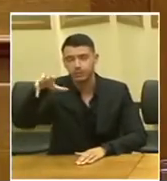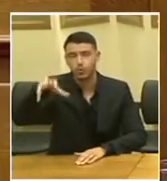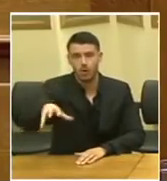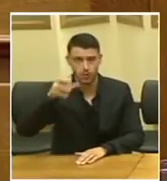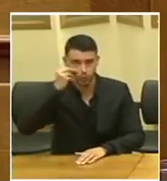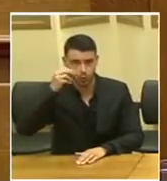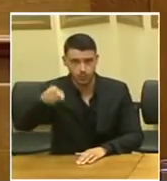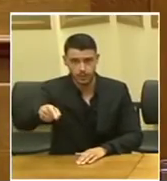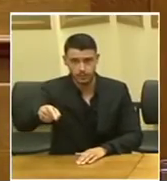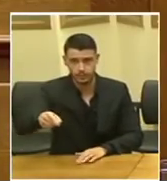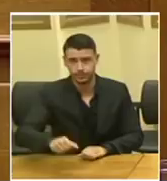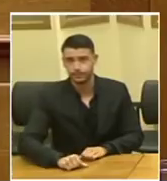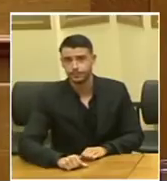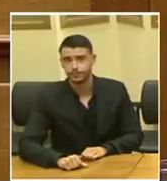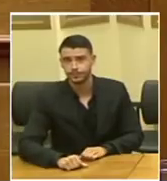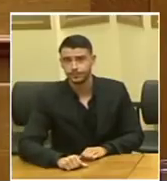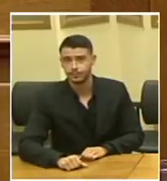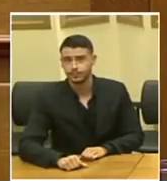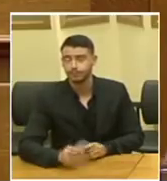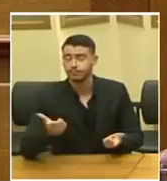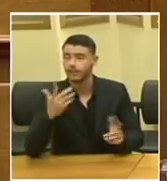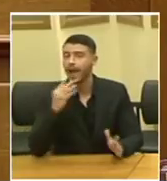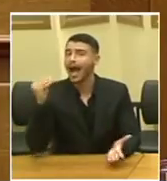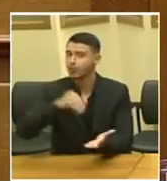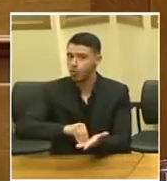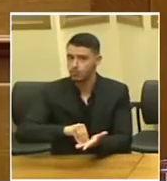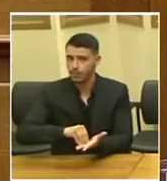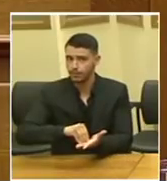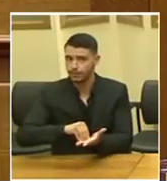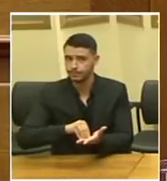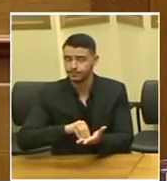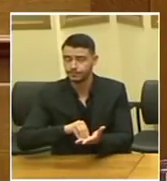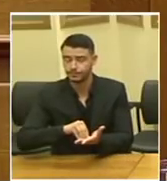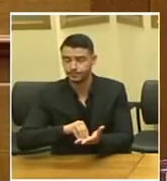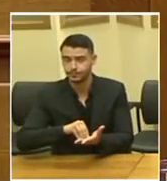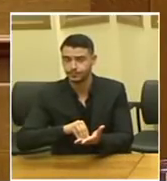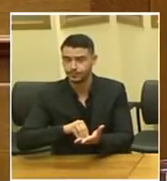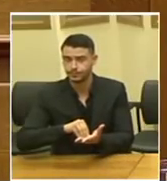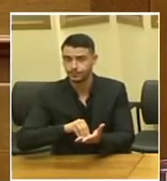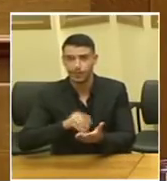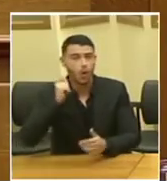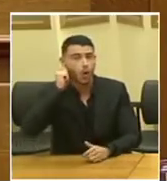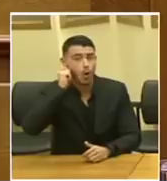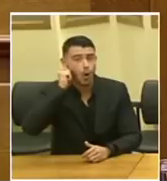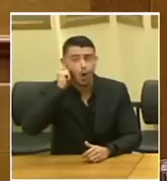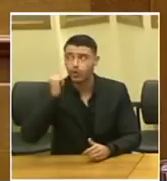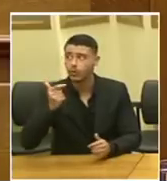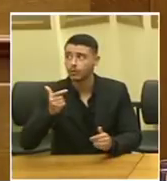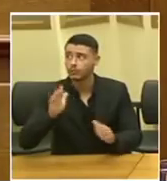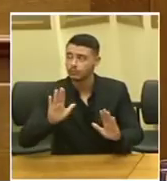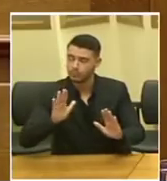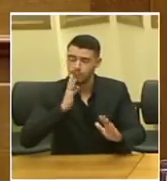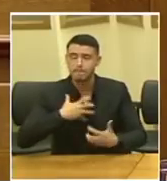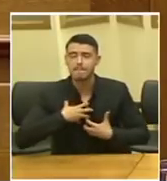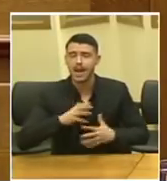Λοιπόν, βέβαια, επιβεβαιώθηκε επίσης εκτίμησή μου ότι το όνομα... Εδώ τα καταθέτω όλα μαζί, μην ανησυχείτε.